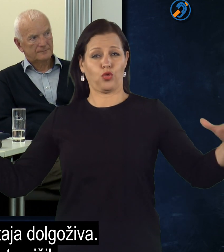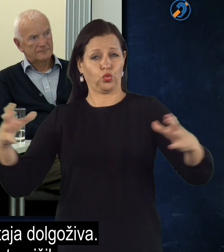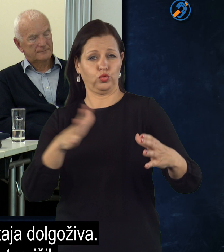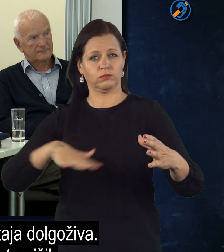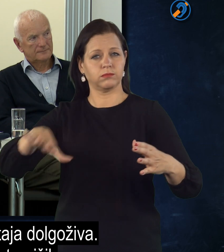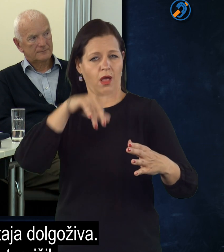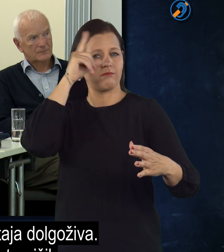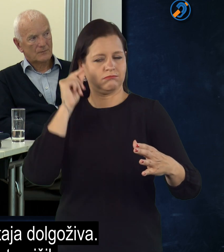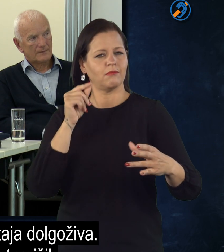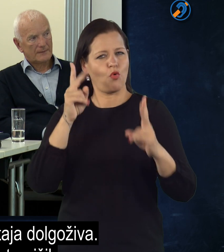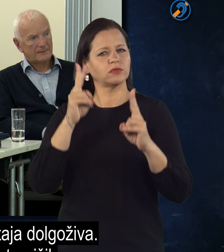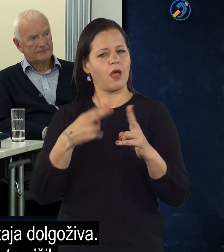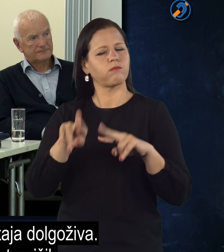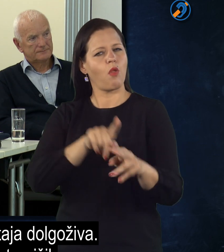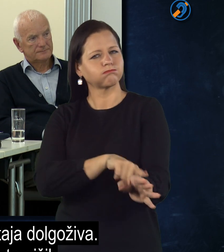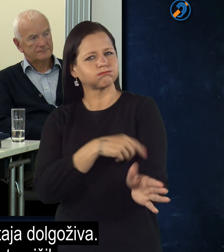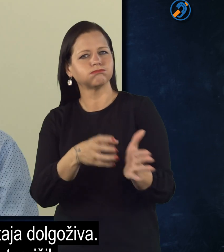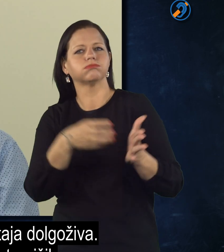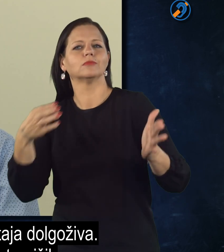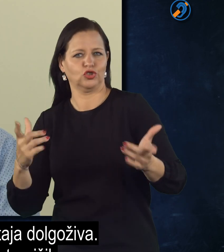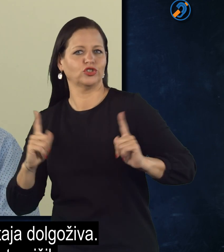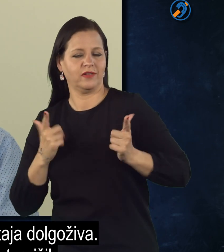Slovenska družba postaja dolgoživa.